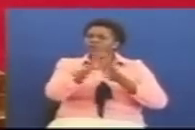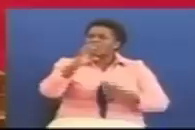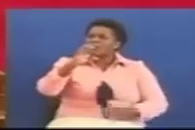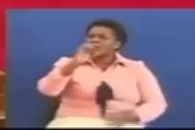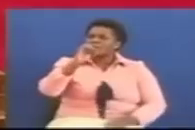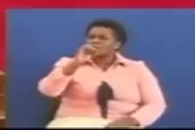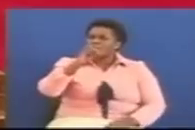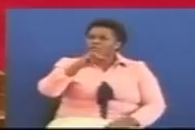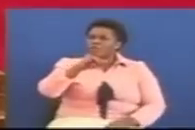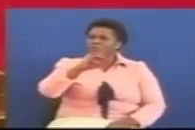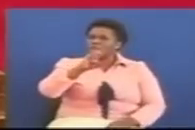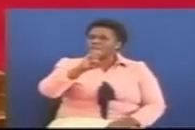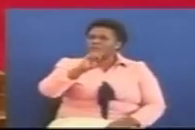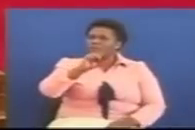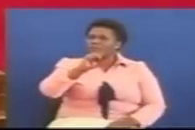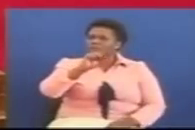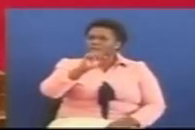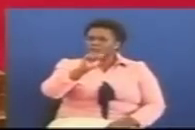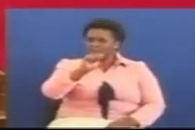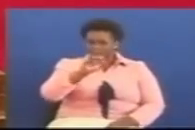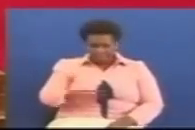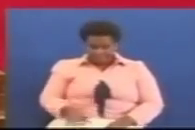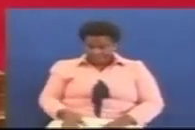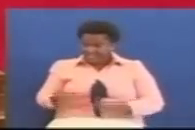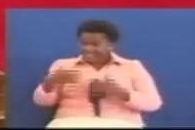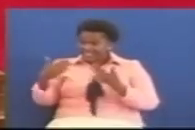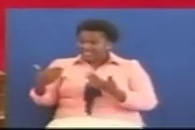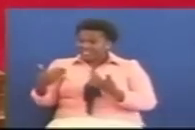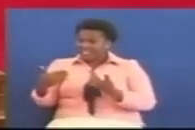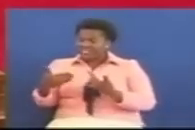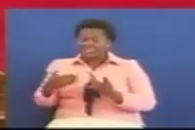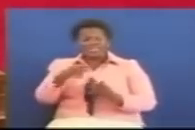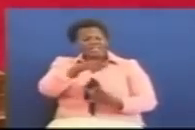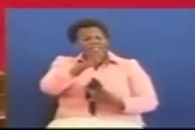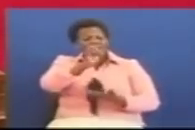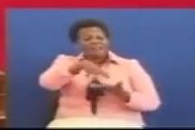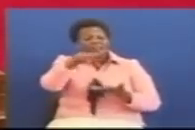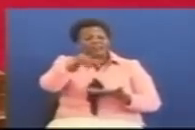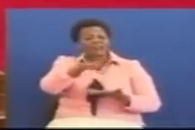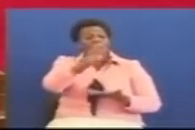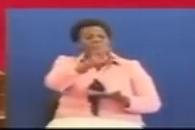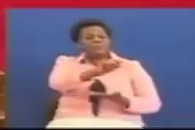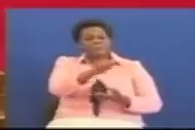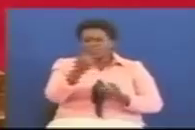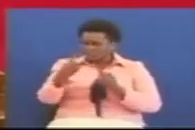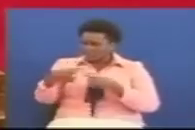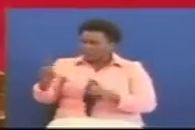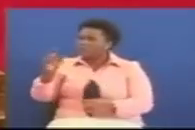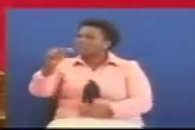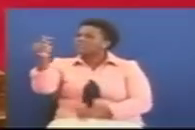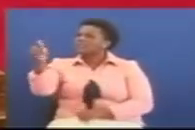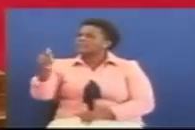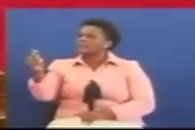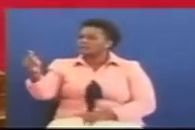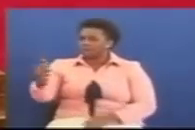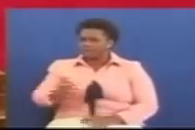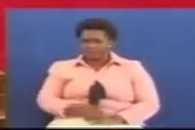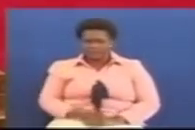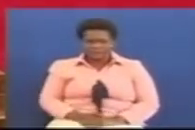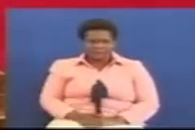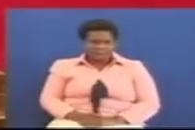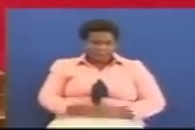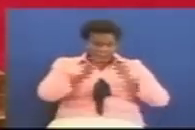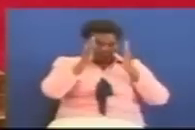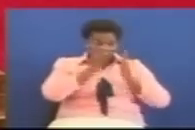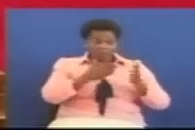nchini Algeria na Misri kutoka Uganda na Kenya ni za chini ukilinganisha na Tanzania. Mheshimiwa Mwenyekiti, kutokana